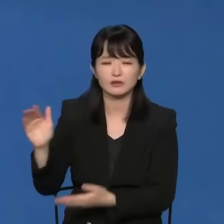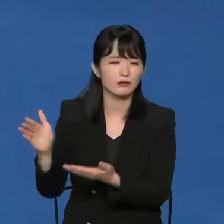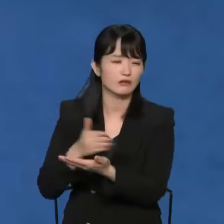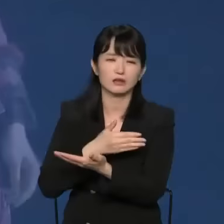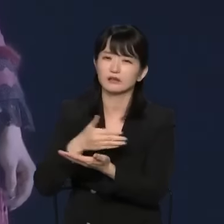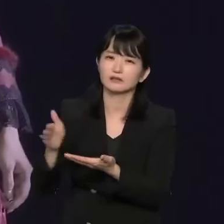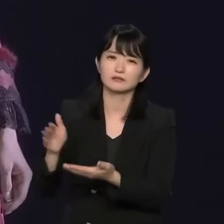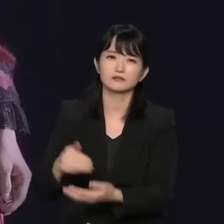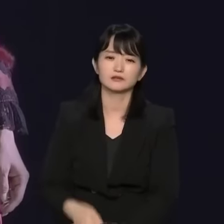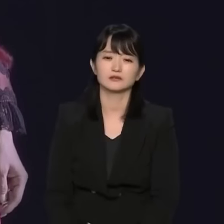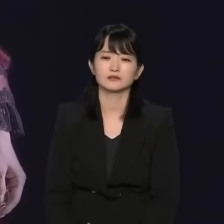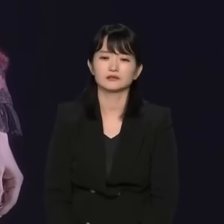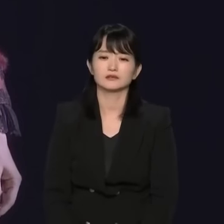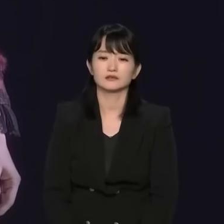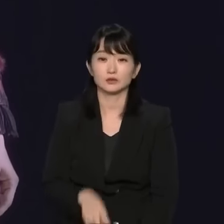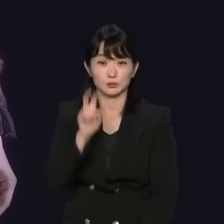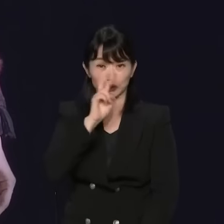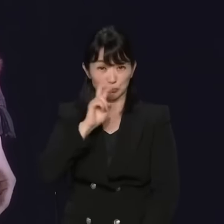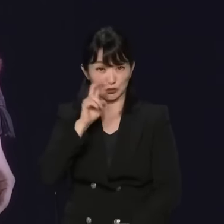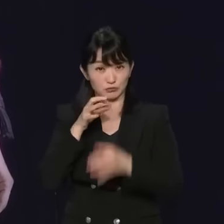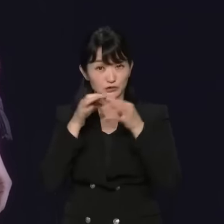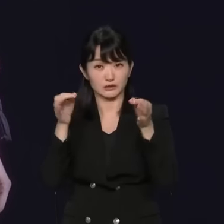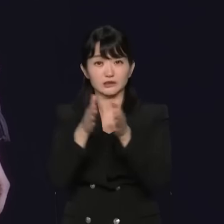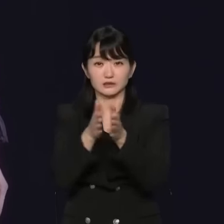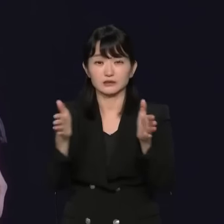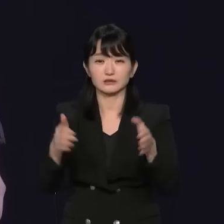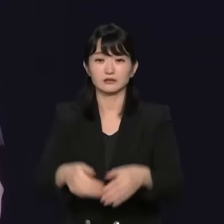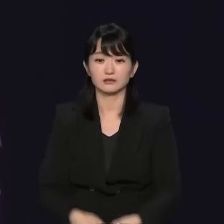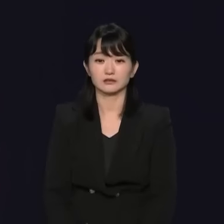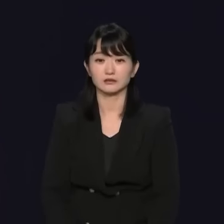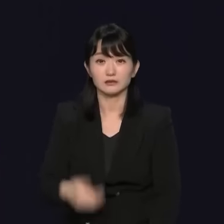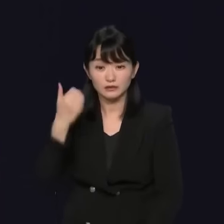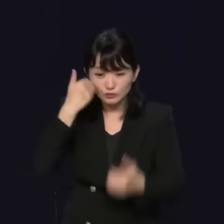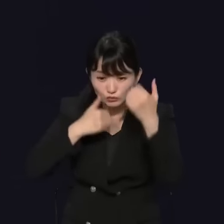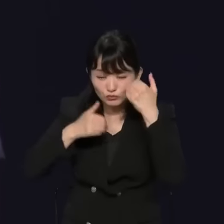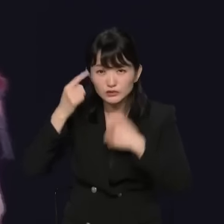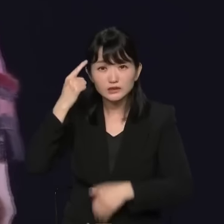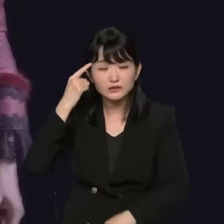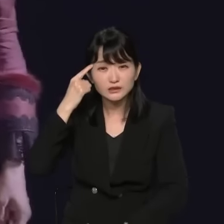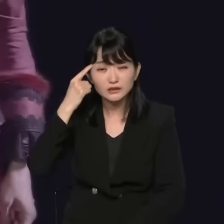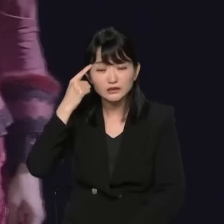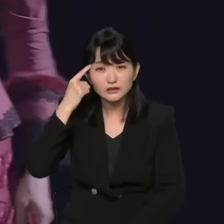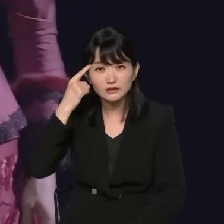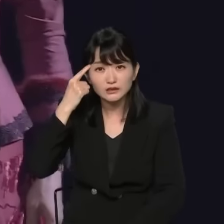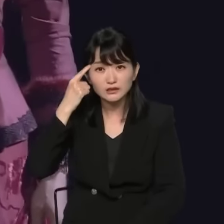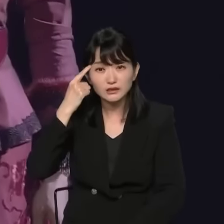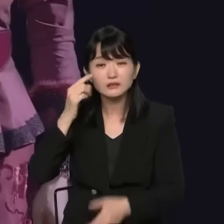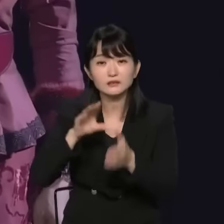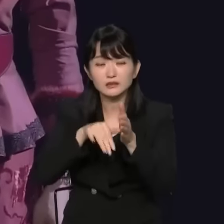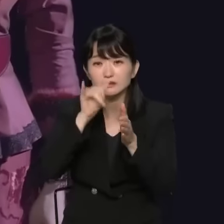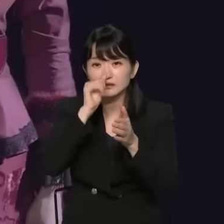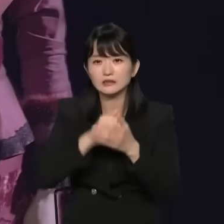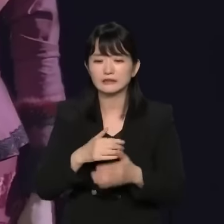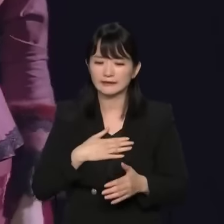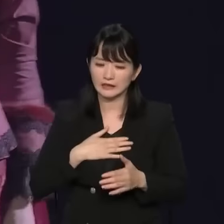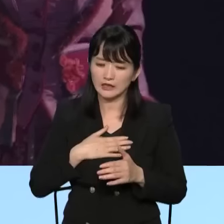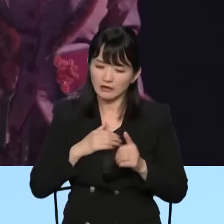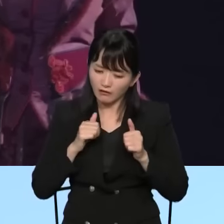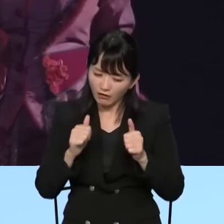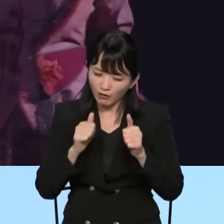아무것도 이런 소절로 시작하는 노래가 있는데 누구나 그런 생각을 하는 시기가 있잖아요. 네, 나 열심히